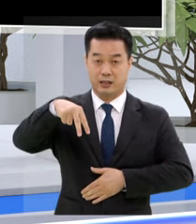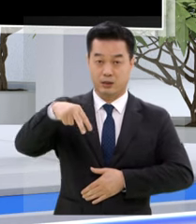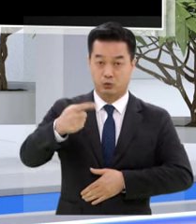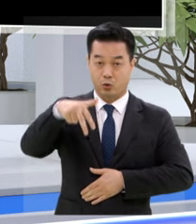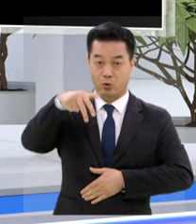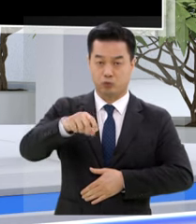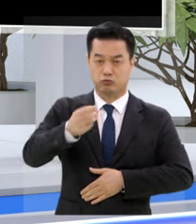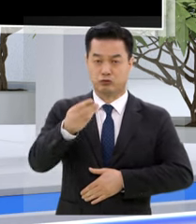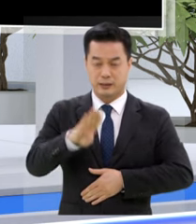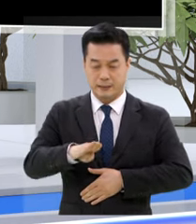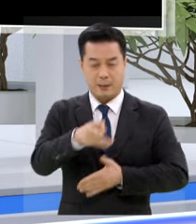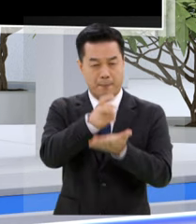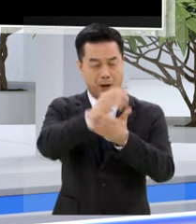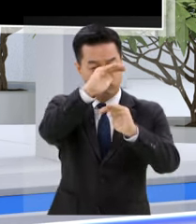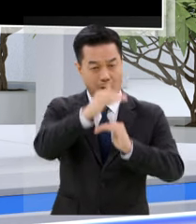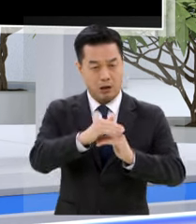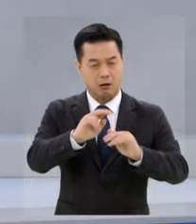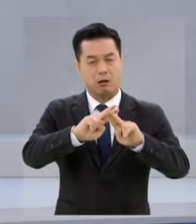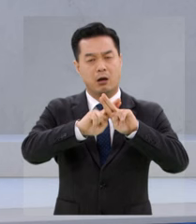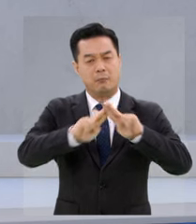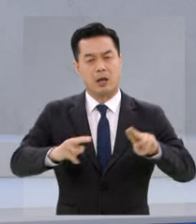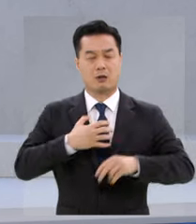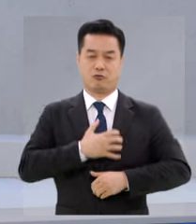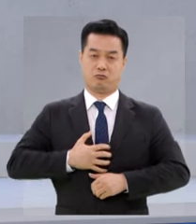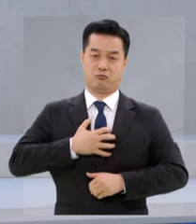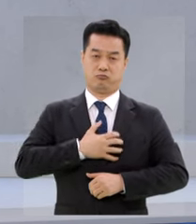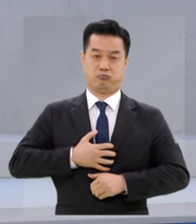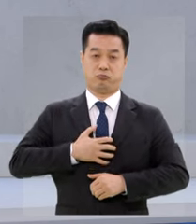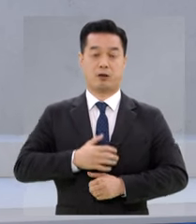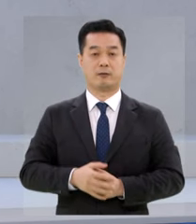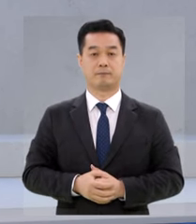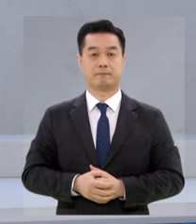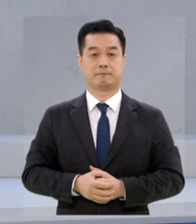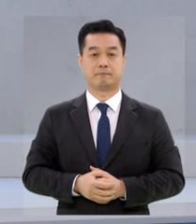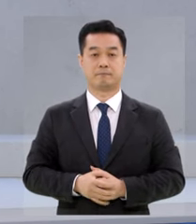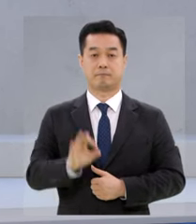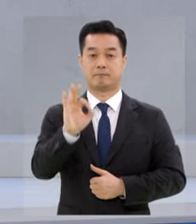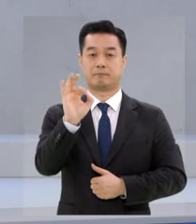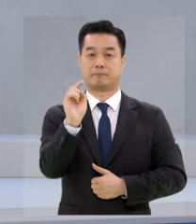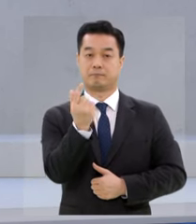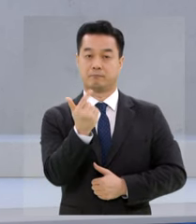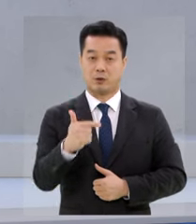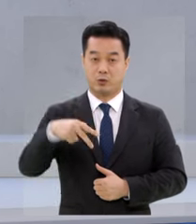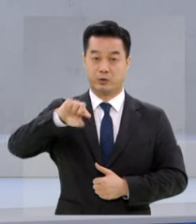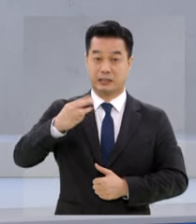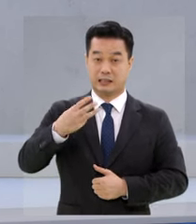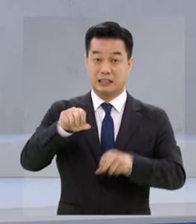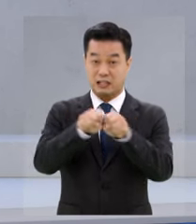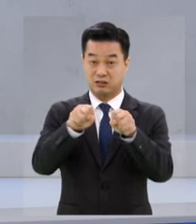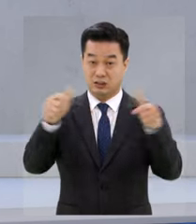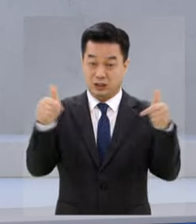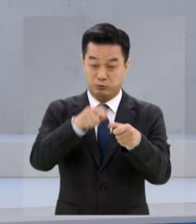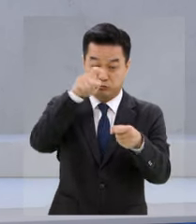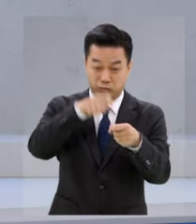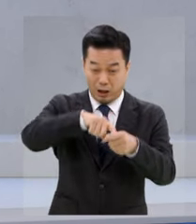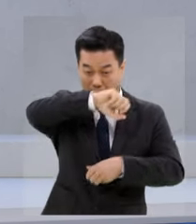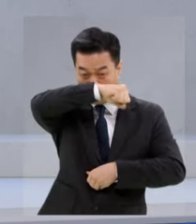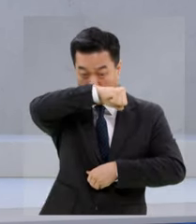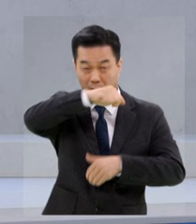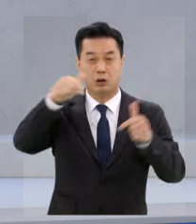폐기될 운명에 처해 있습니다 온실가스 감축을 위한 국가 예산은 오히려